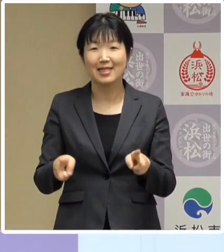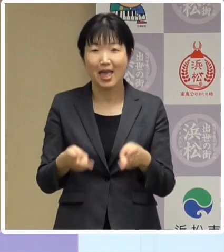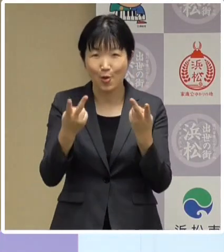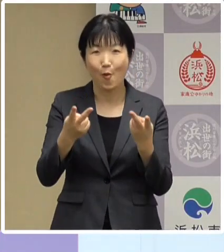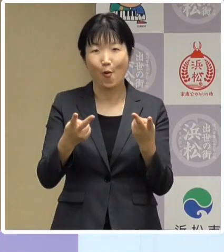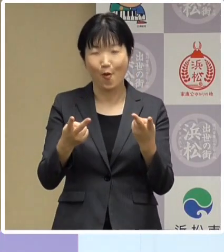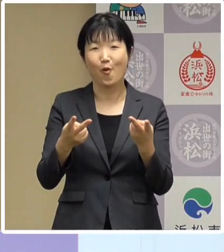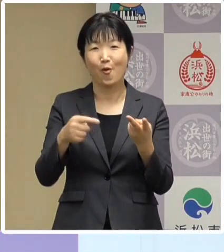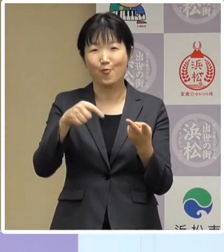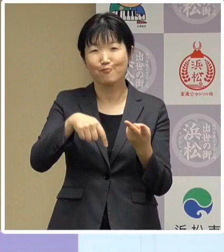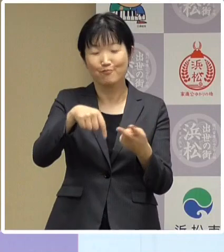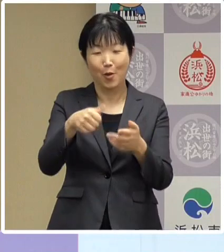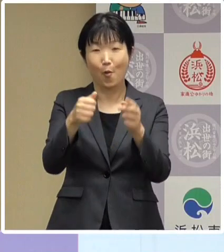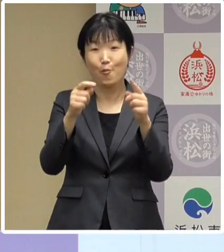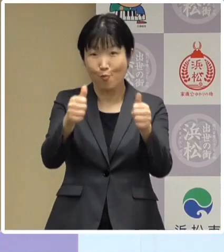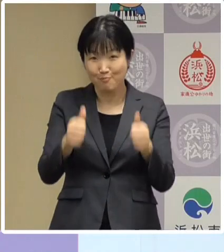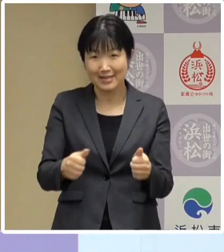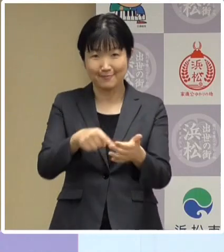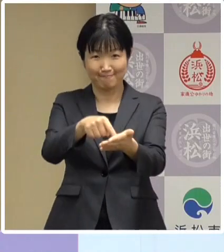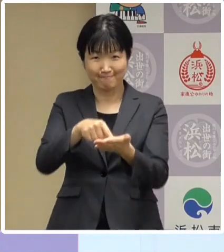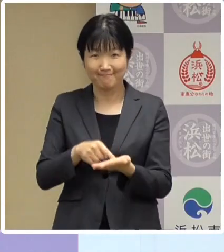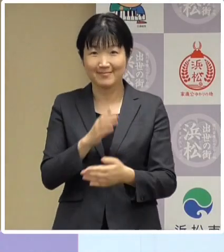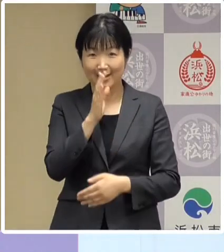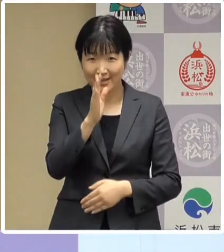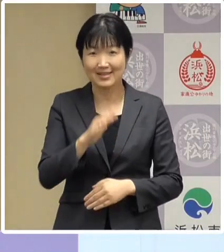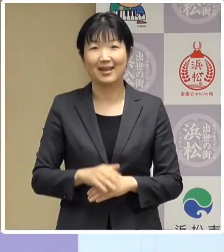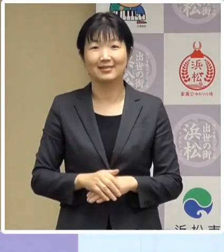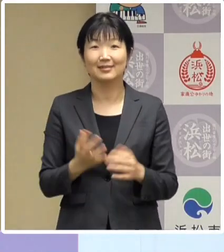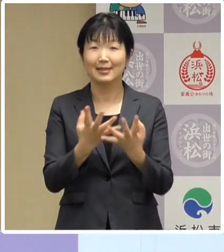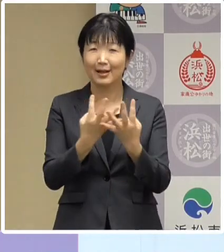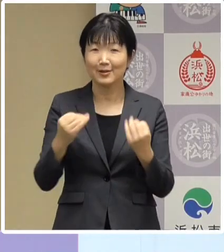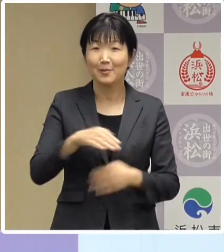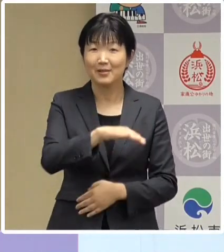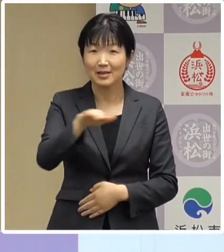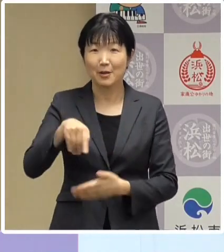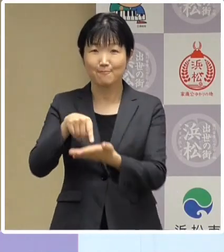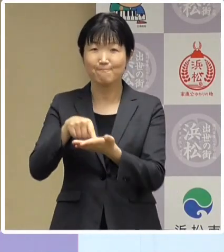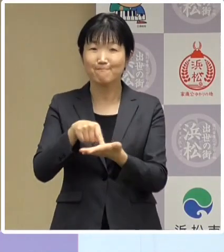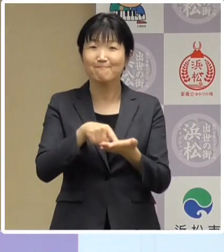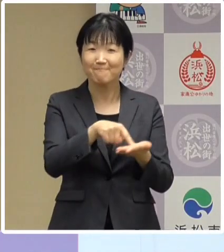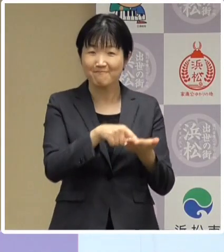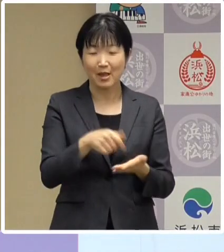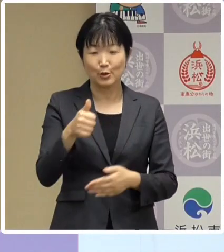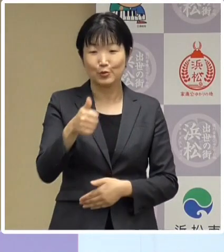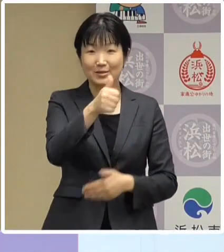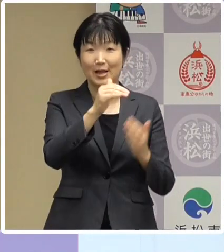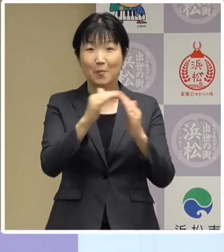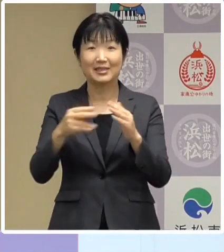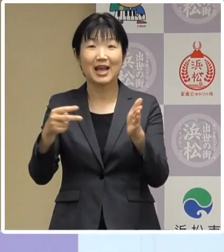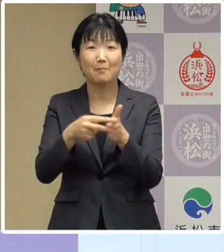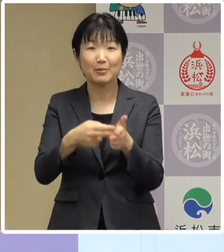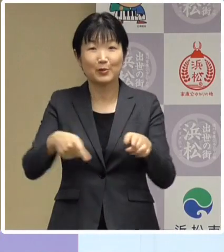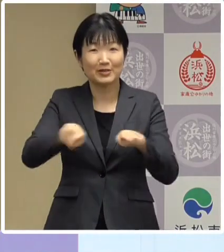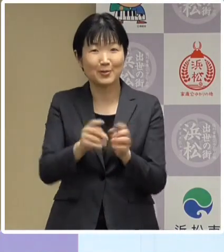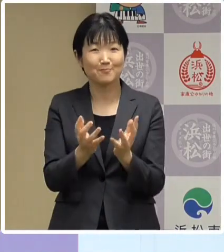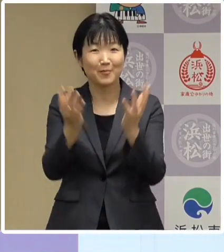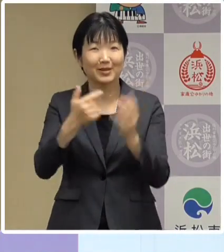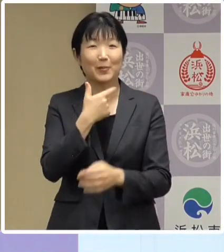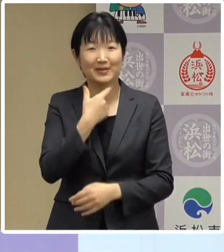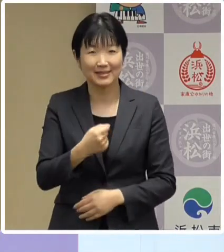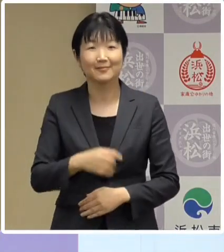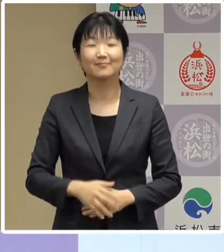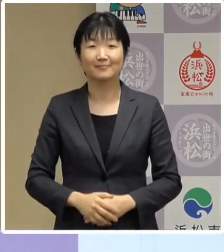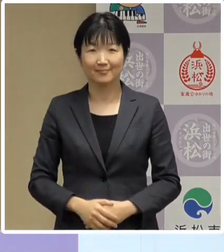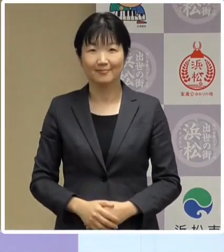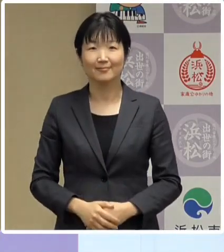ォームよりお申し込みいただけます。ぜひ多くの方にご応募いただき、出世の町浜松を一緒に盛り上げていただければと思